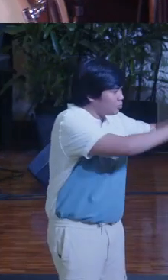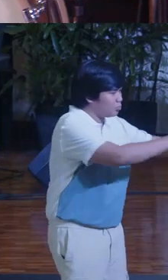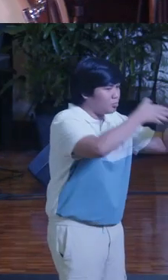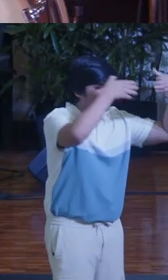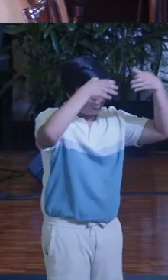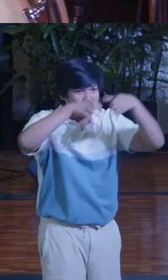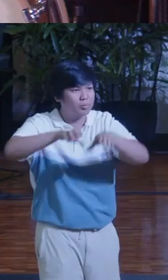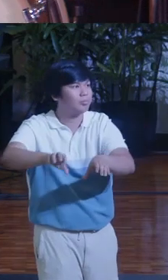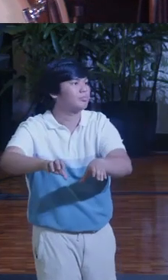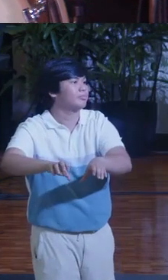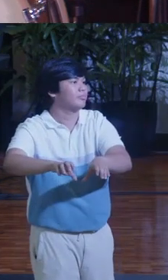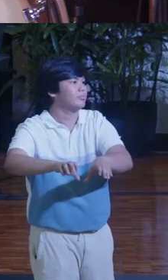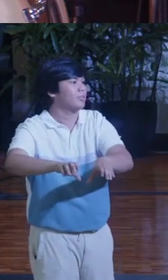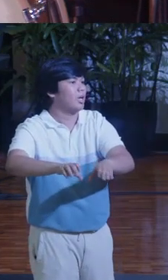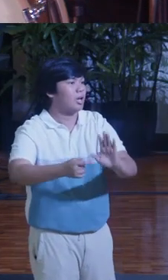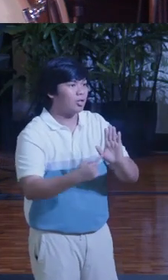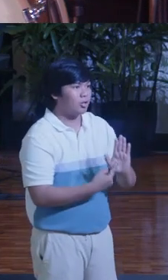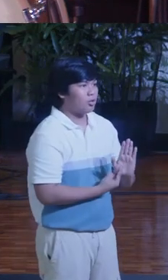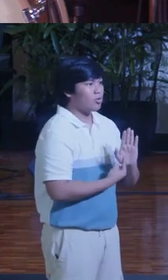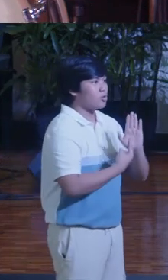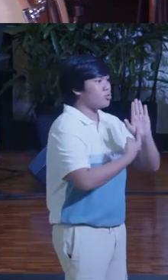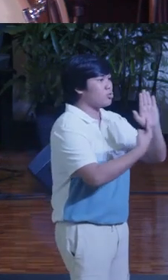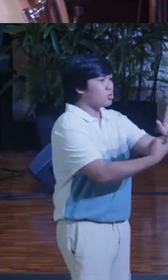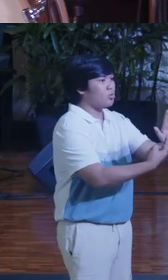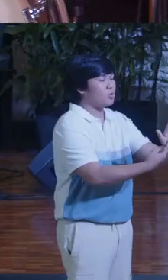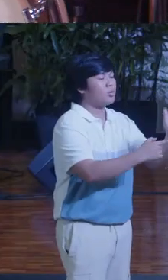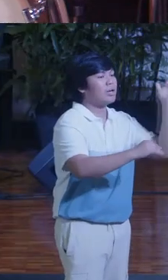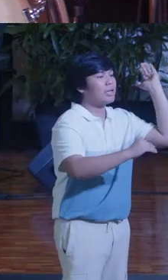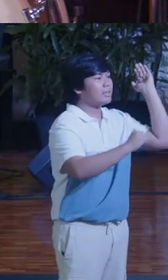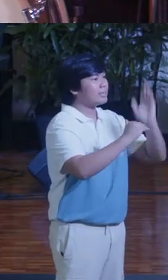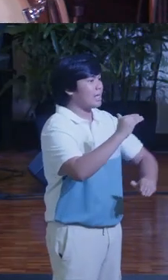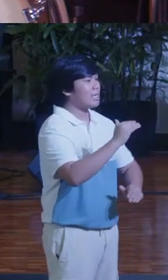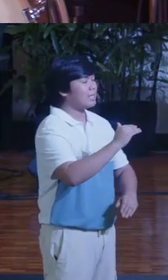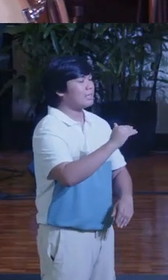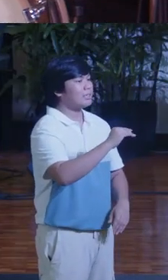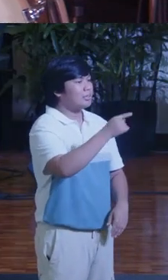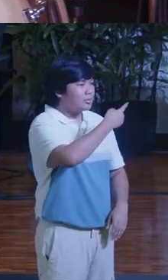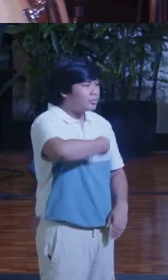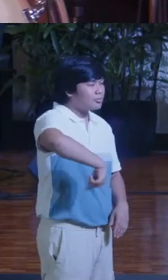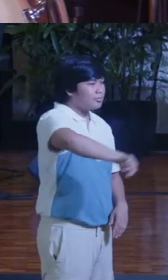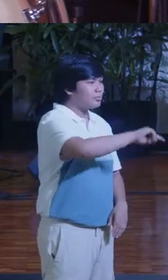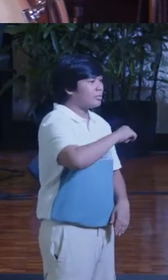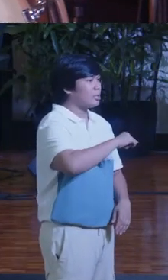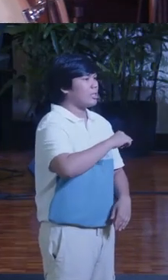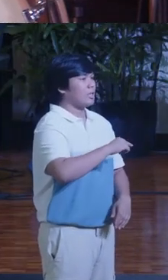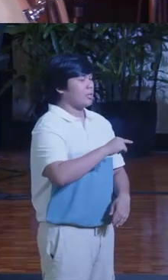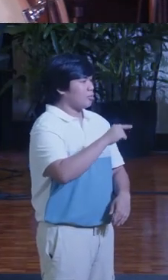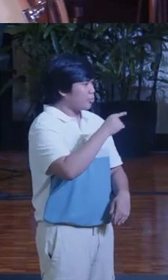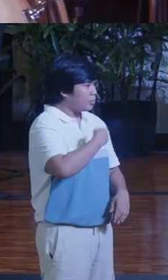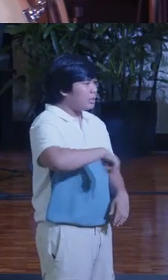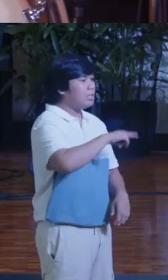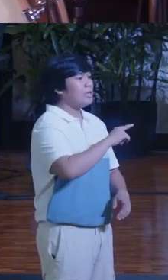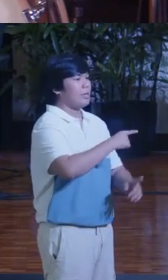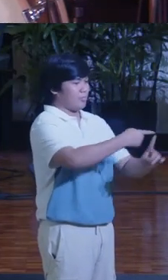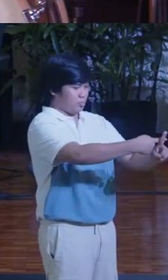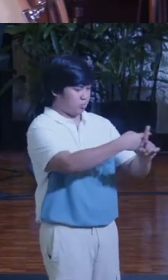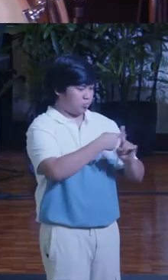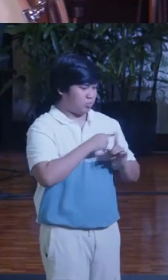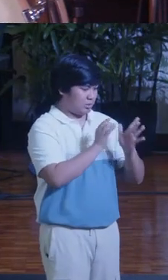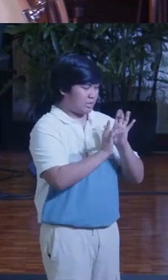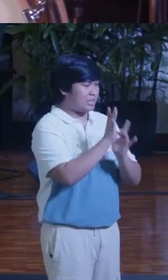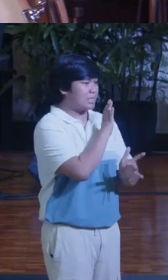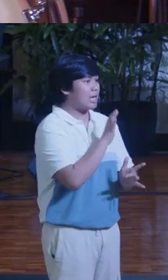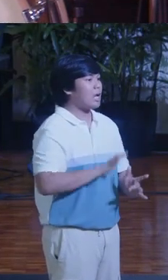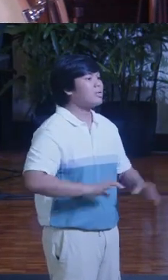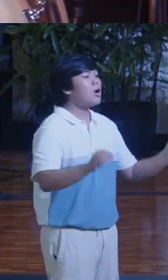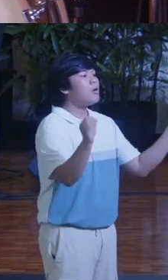24. Larawan ito ng kahigitan ng pananampalataya sa pangakong kaligtasan ng Diyos laban